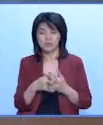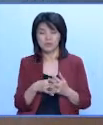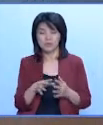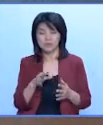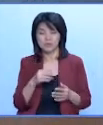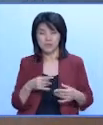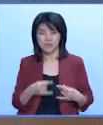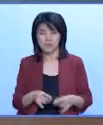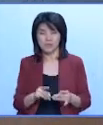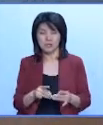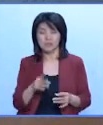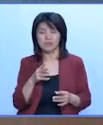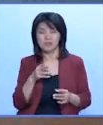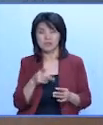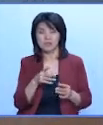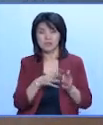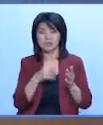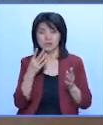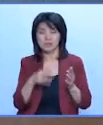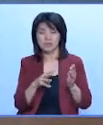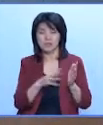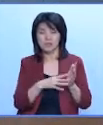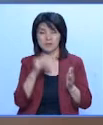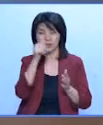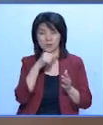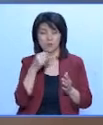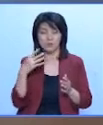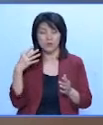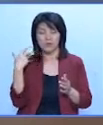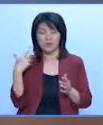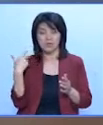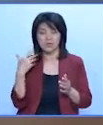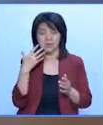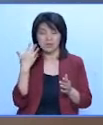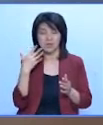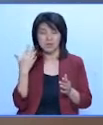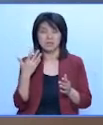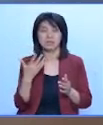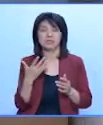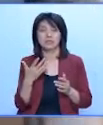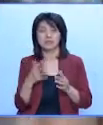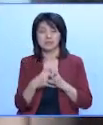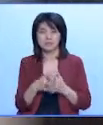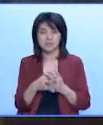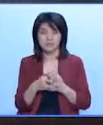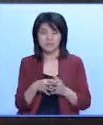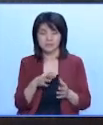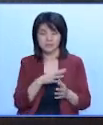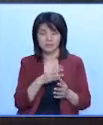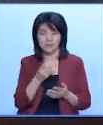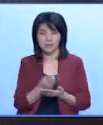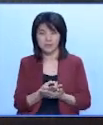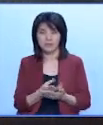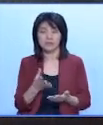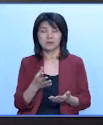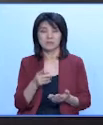Кейін 1936 жылы Новосібір облысы Татарский ауданы Увальский совхозына қоныс аударады. Алдымен 1941 жылы